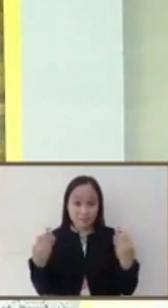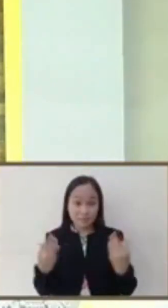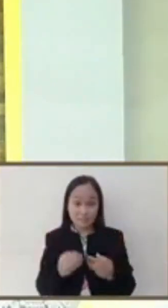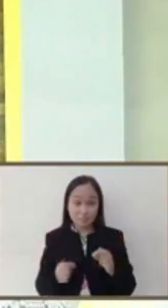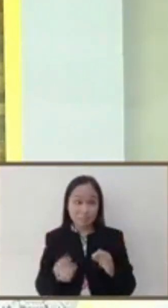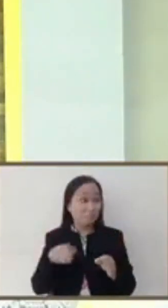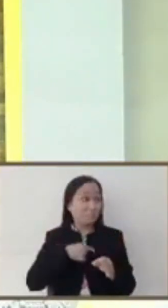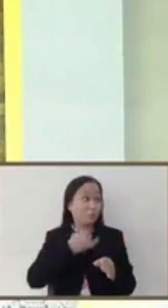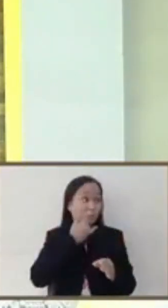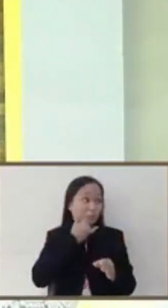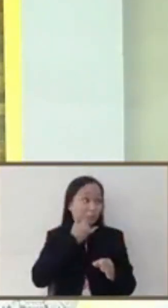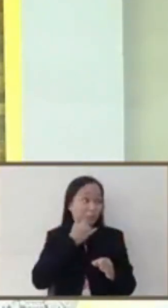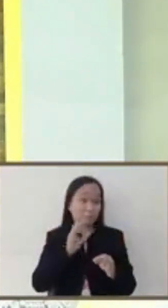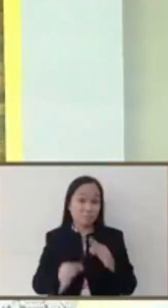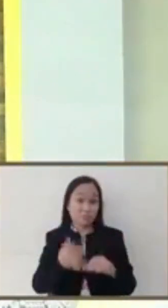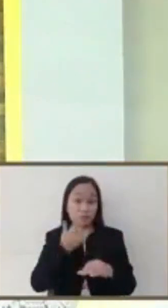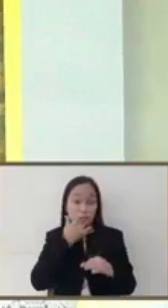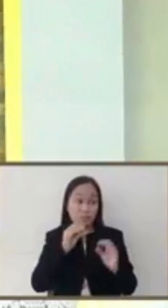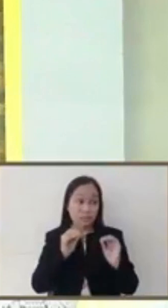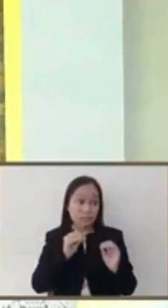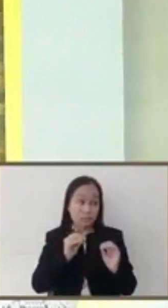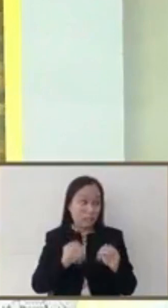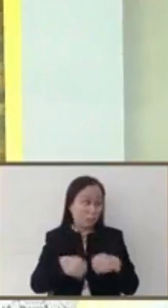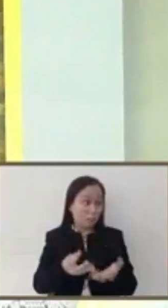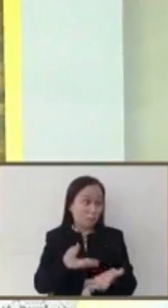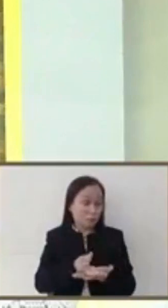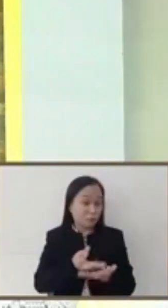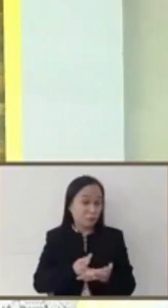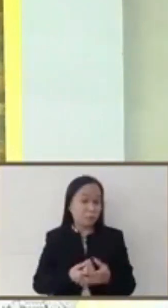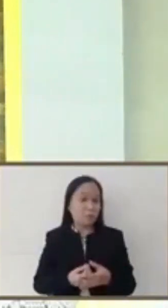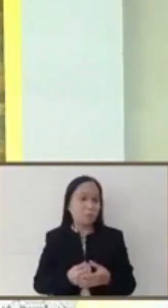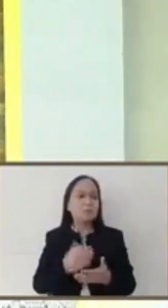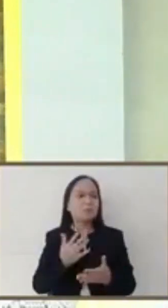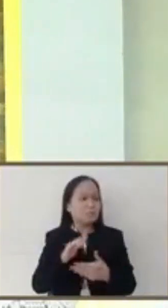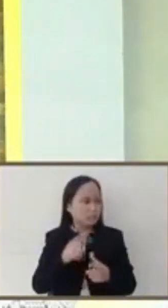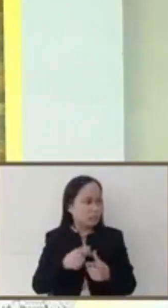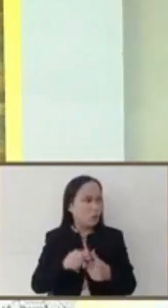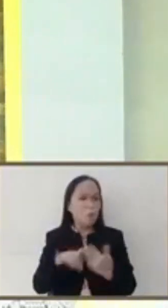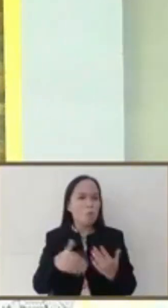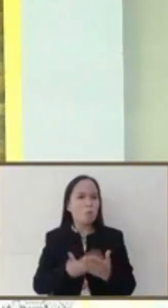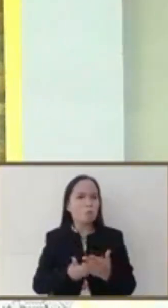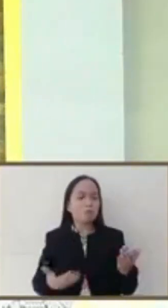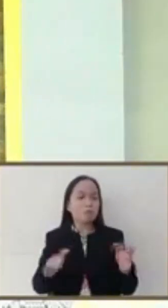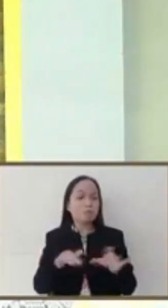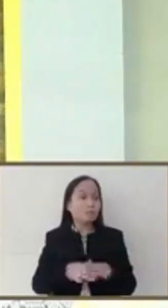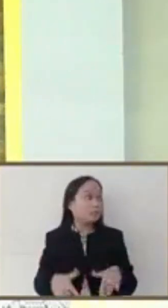nagkamali na tayo ng pagbigay o paggastos ng pera natin, kapatid, you see, everything sa ating buhay ay apektado na.